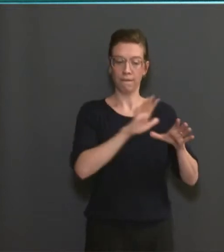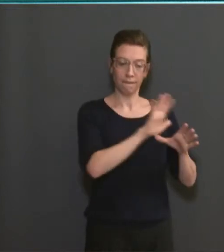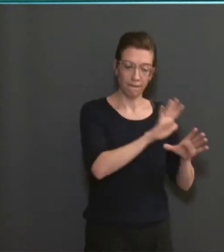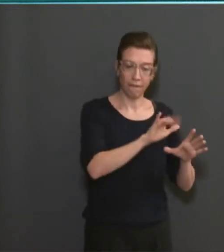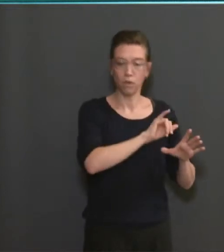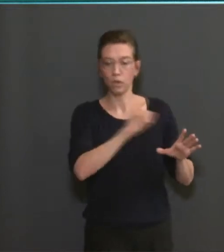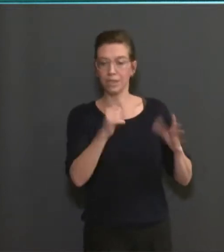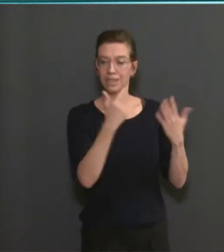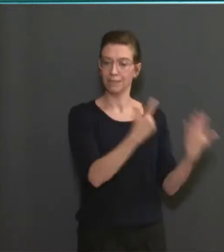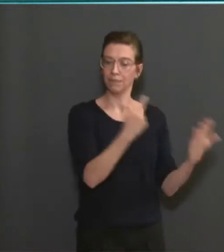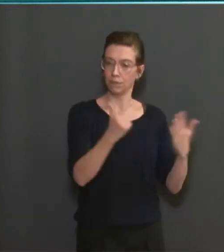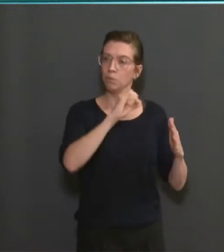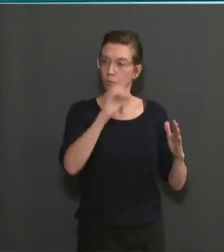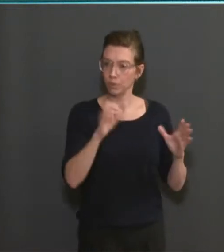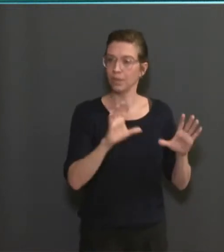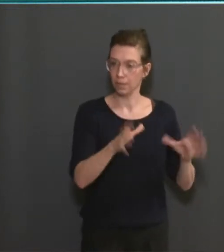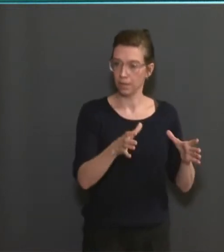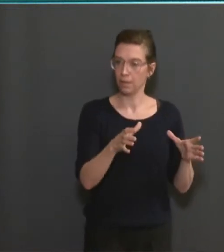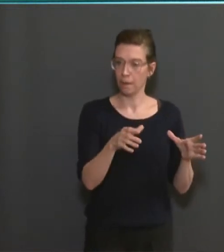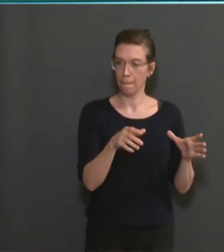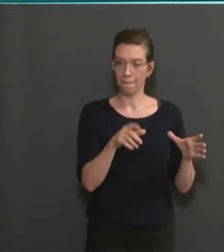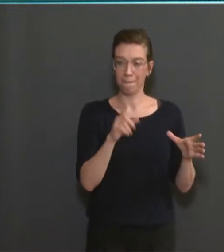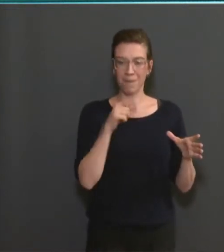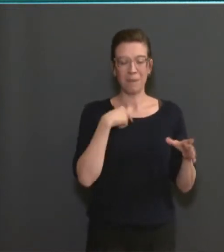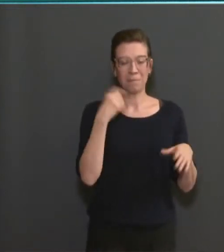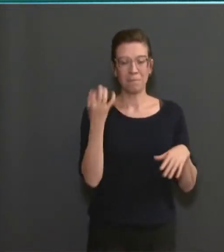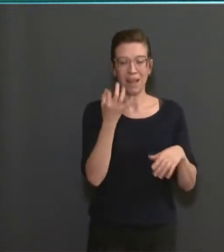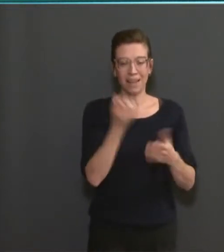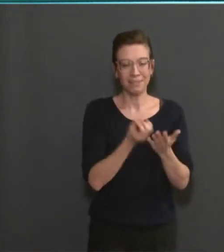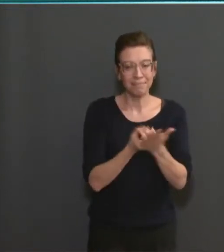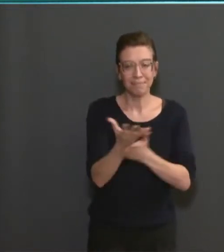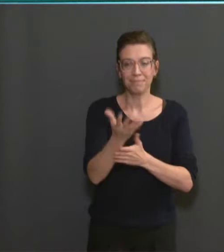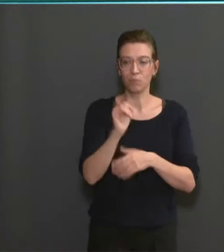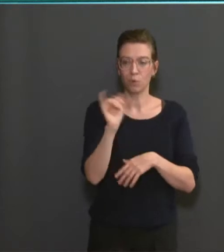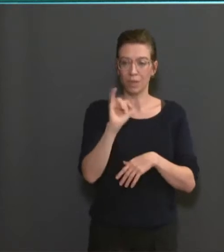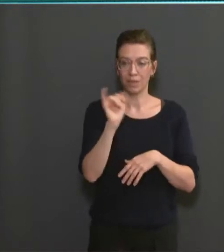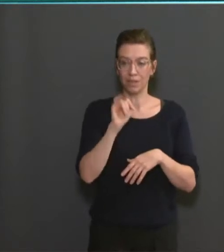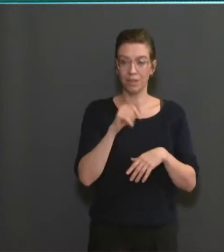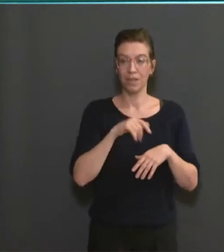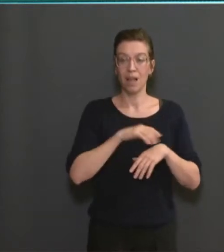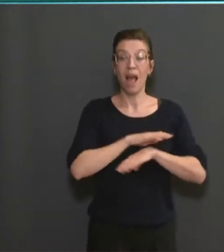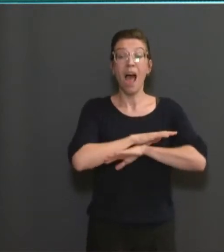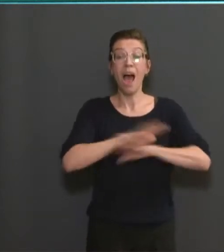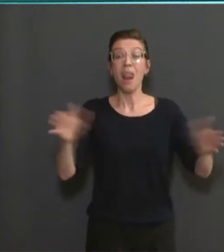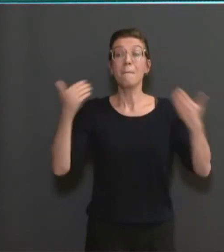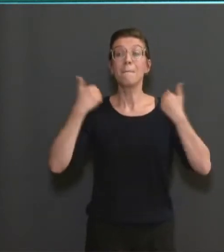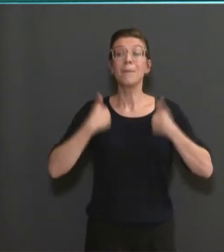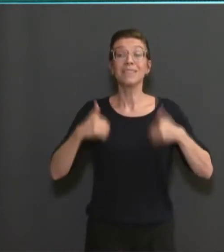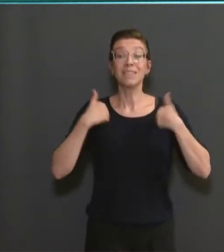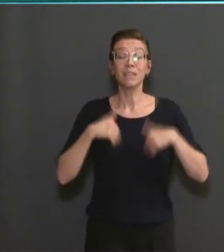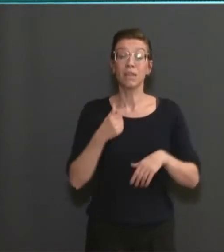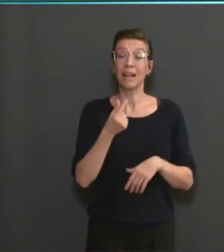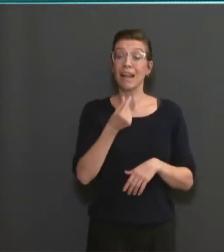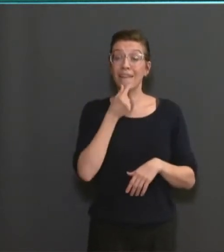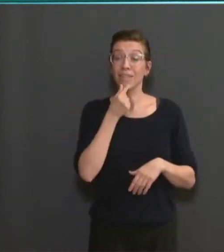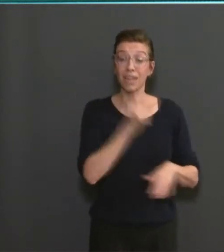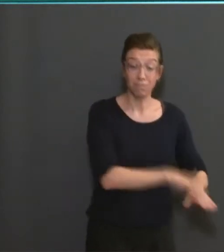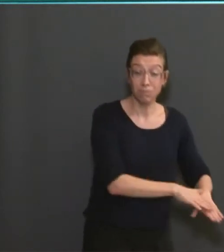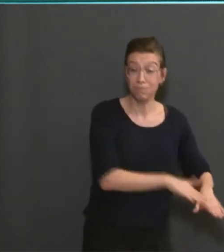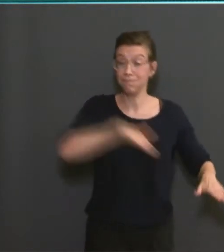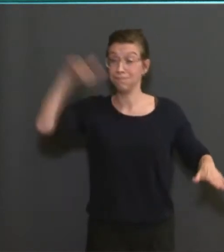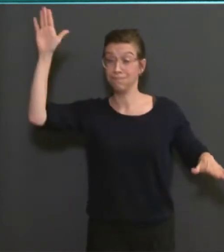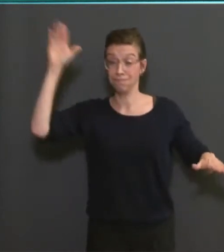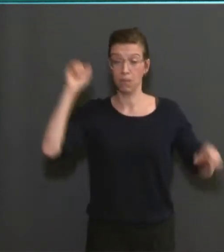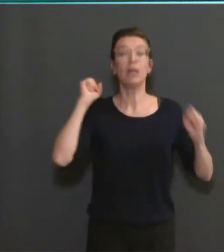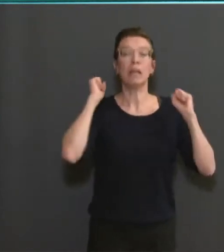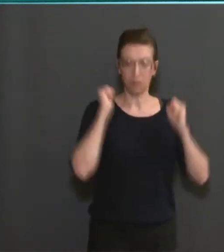Het is wel belangrijk om nogmaals te vermelden dat mensen van alle leeftijden in het ziekenhuis of op intensieve zorgen